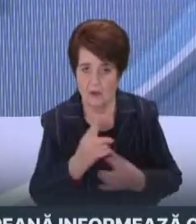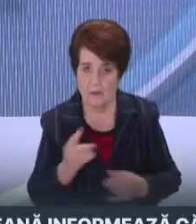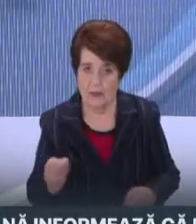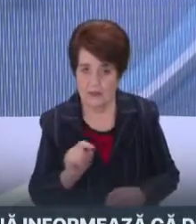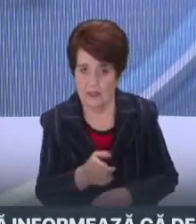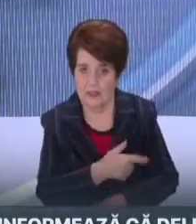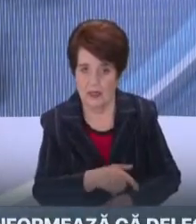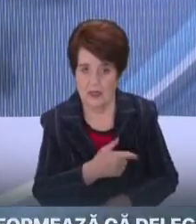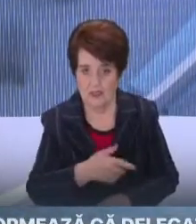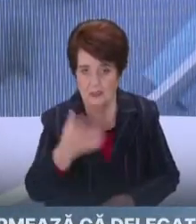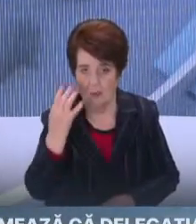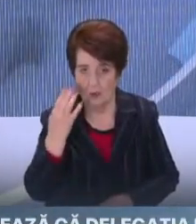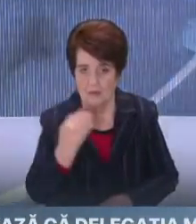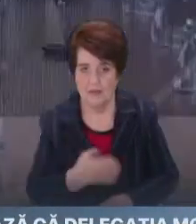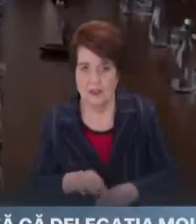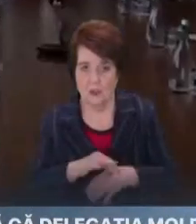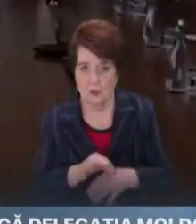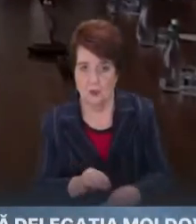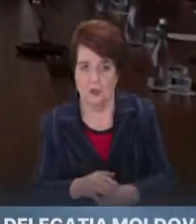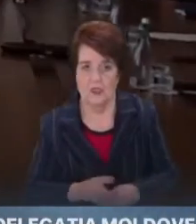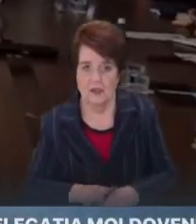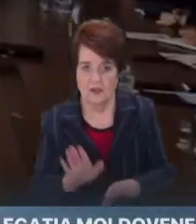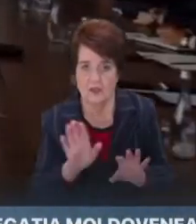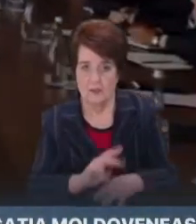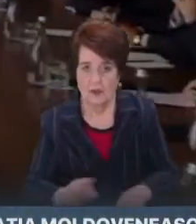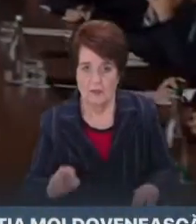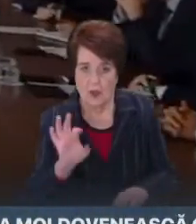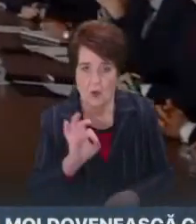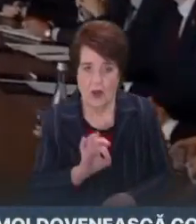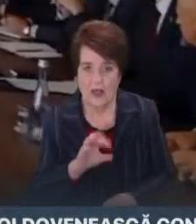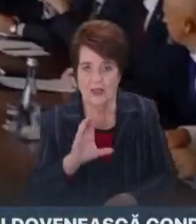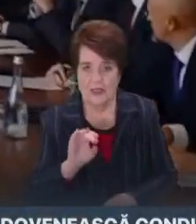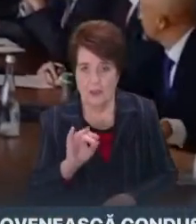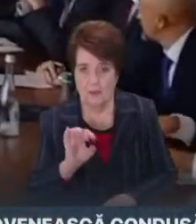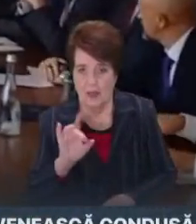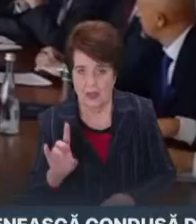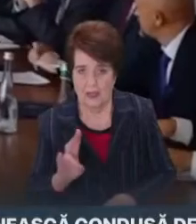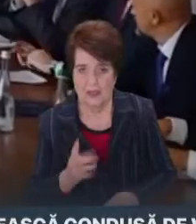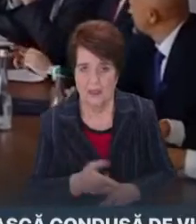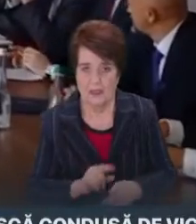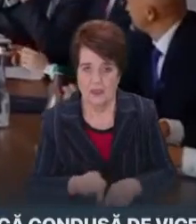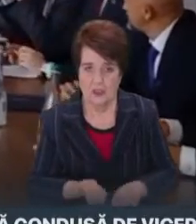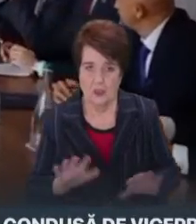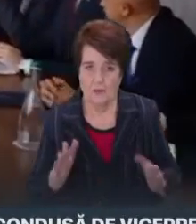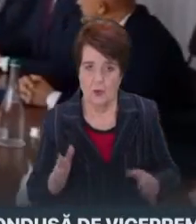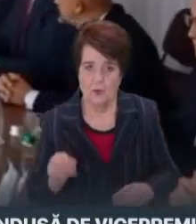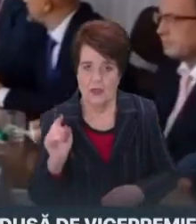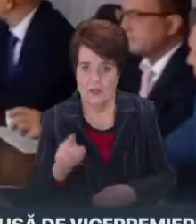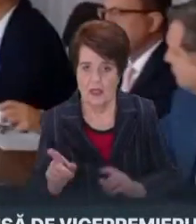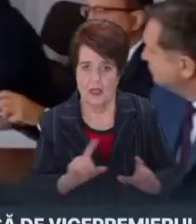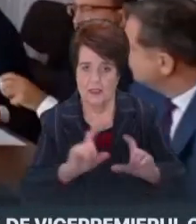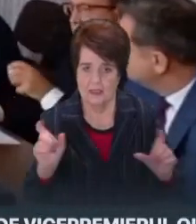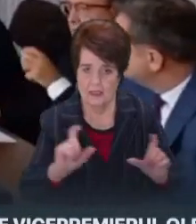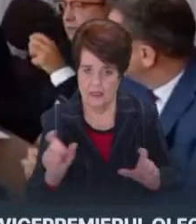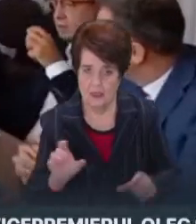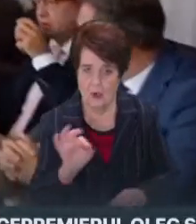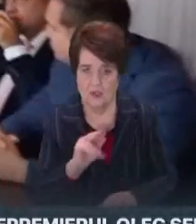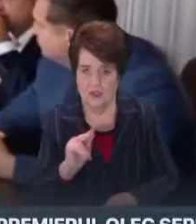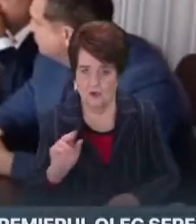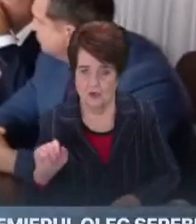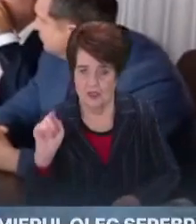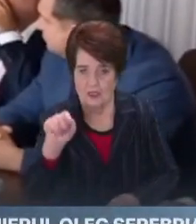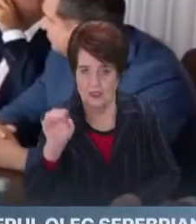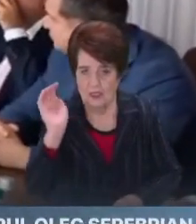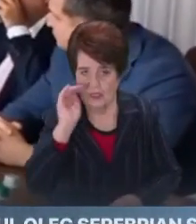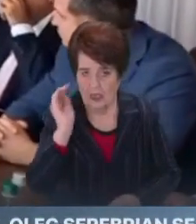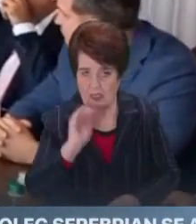că delegația moldovenească condusă de vicepremierul Oleg Serebrean se află în aceste momente la sediul misiunii OSCE de la